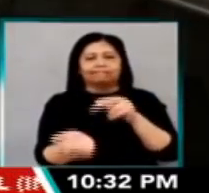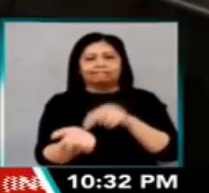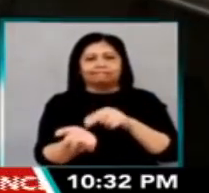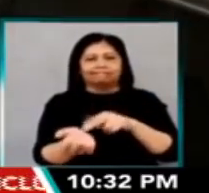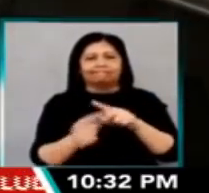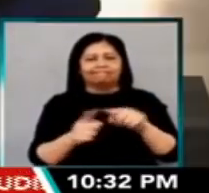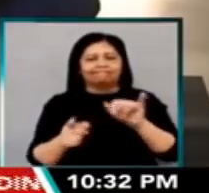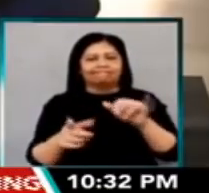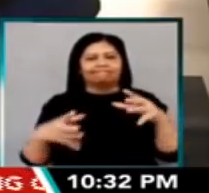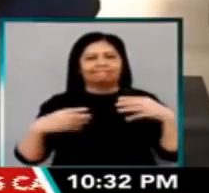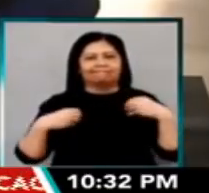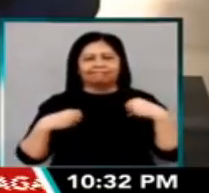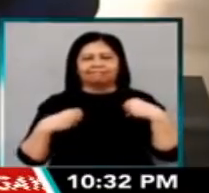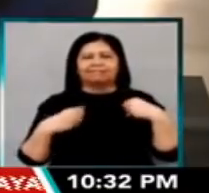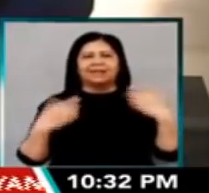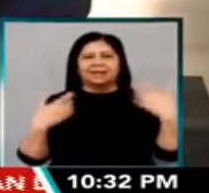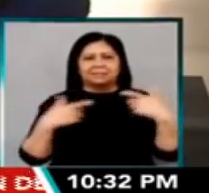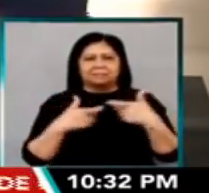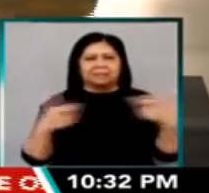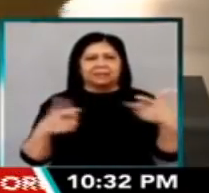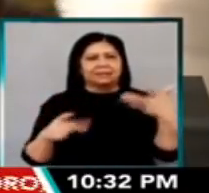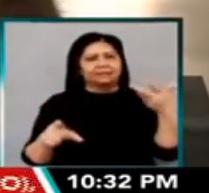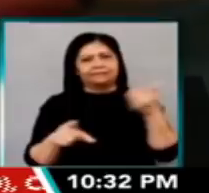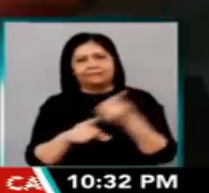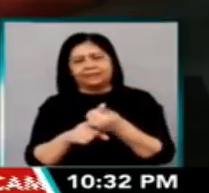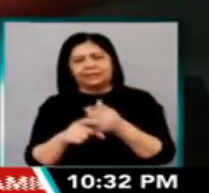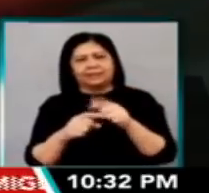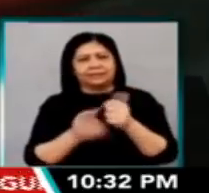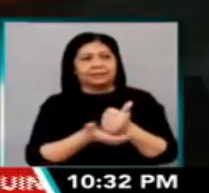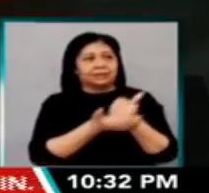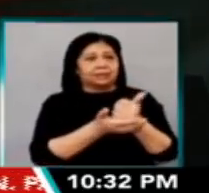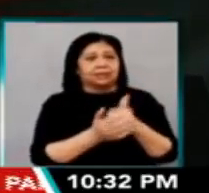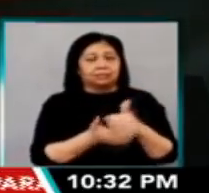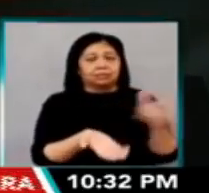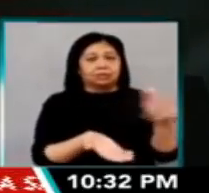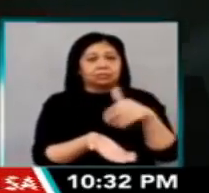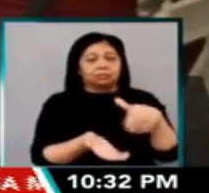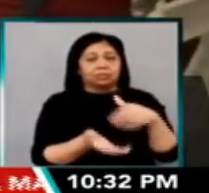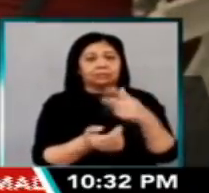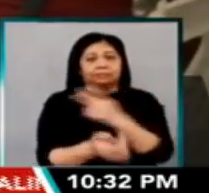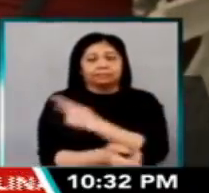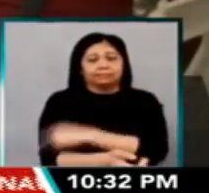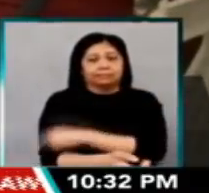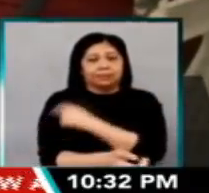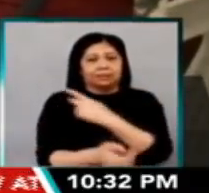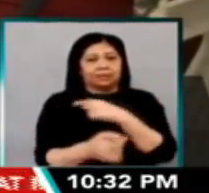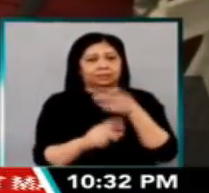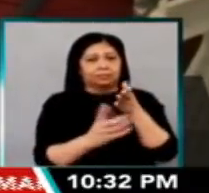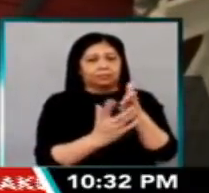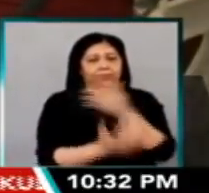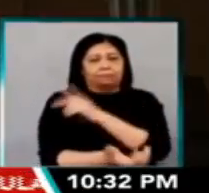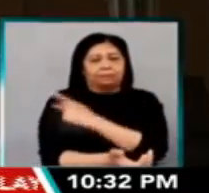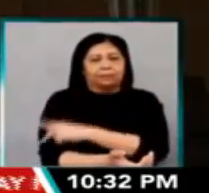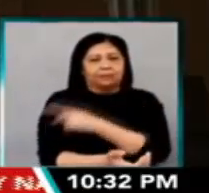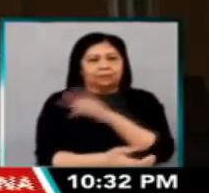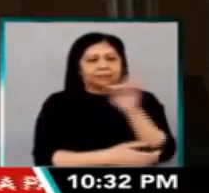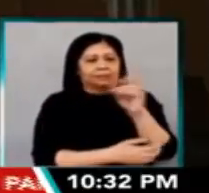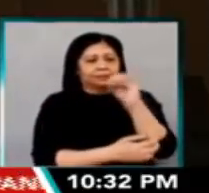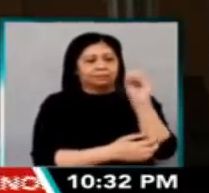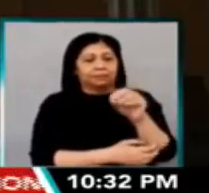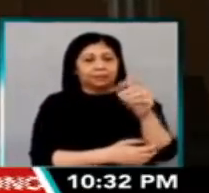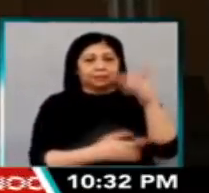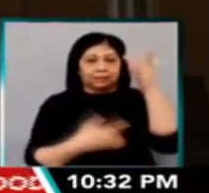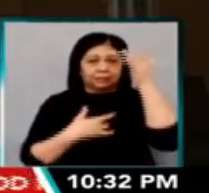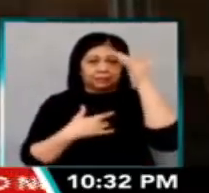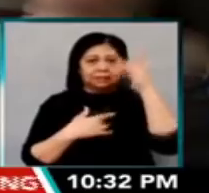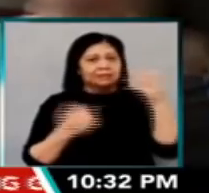malaki ang epekto nito sa pagtugon ng ospital sa mga pasyente. Lalo taabot sa 70% ng kanilang mga pasyente ay severe